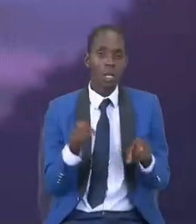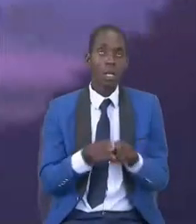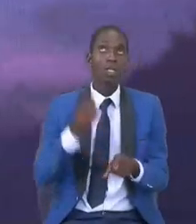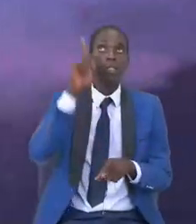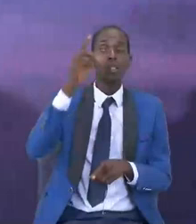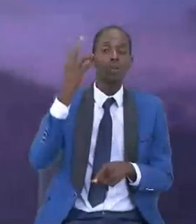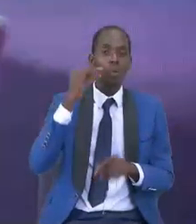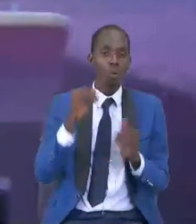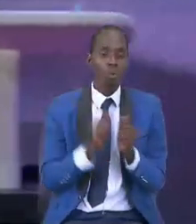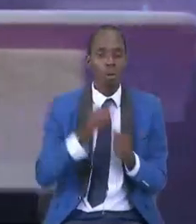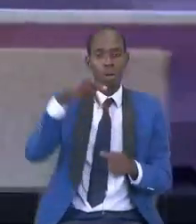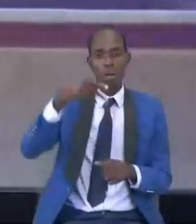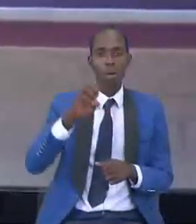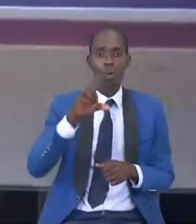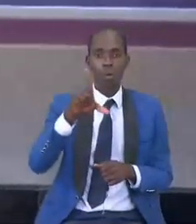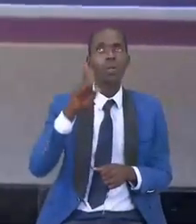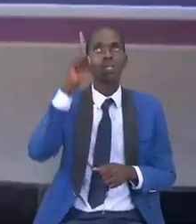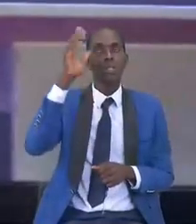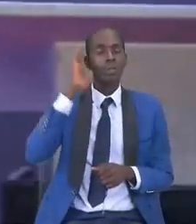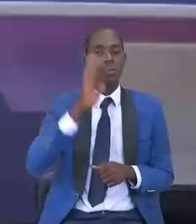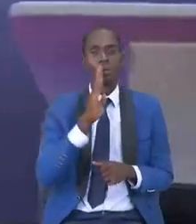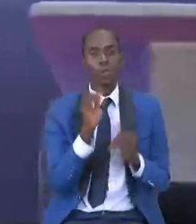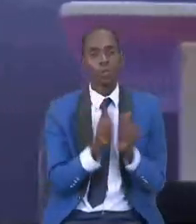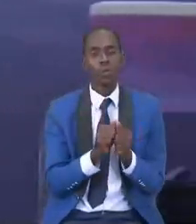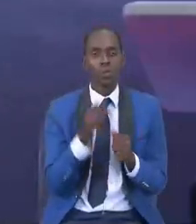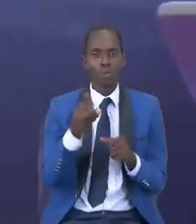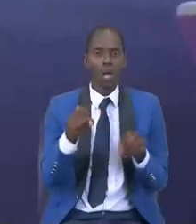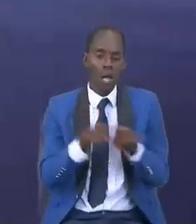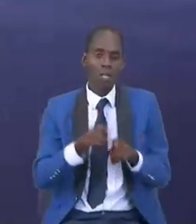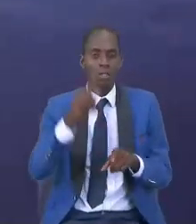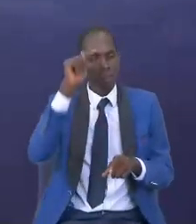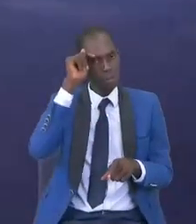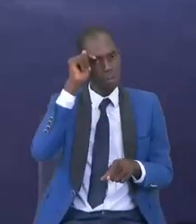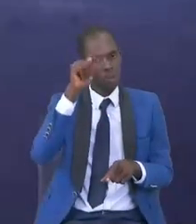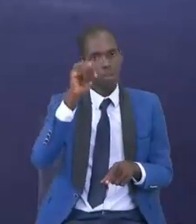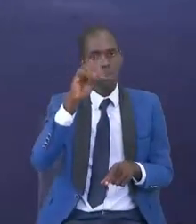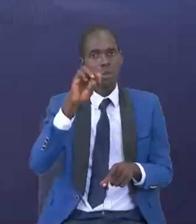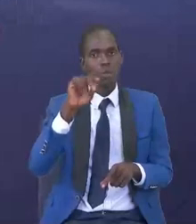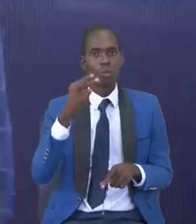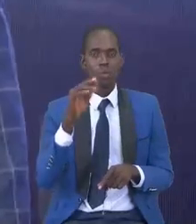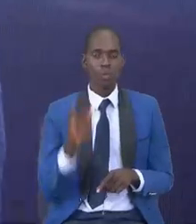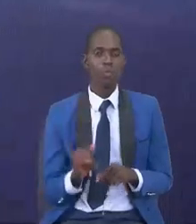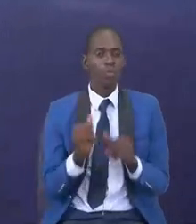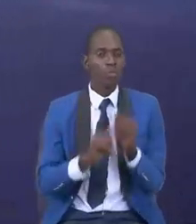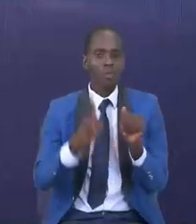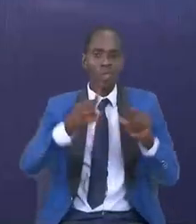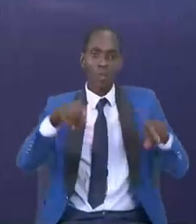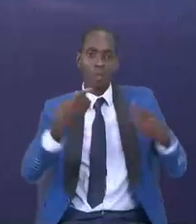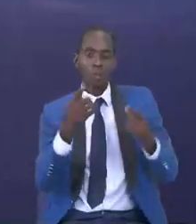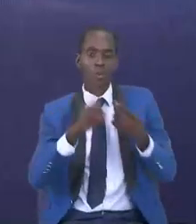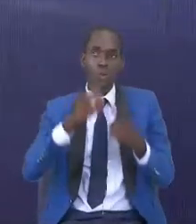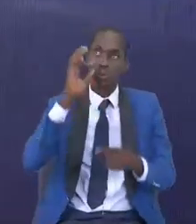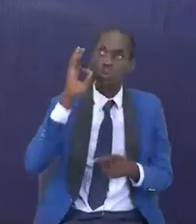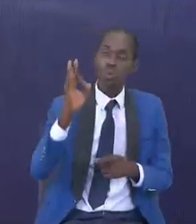fut avec Timothée. Il sera avec chacun de nous. Partout tu iras, partout tu partages la parole, partout tu prêches